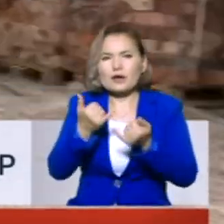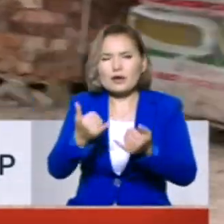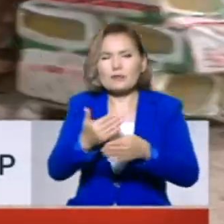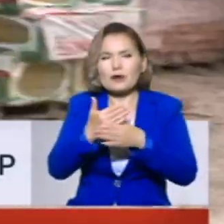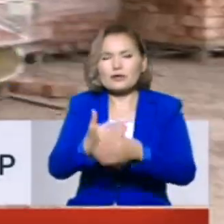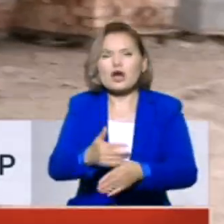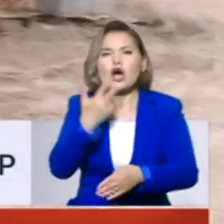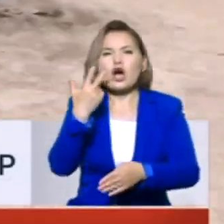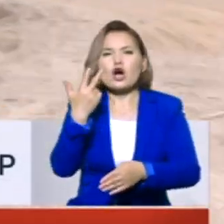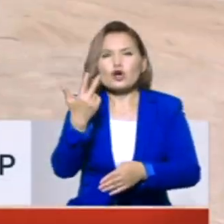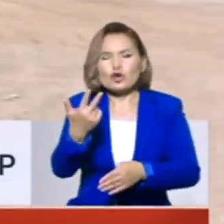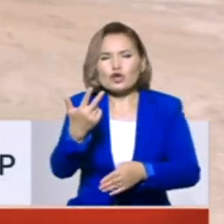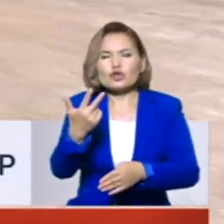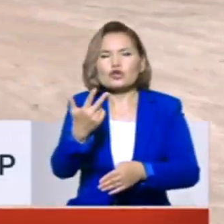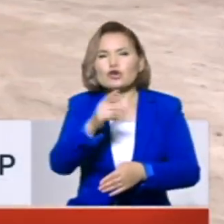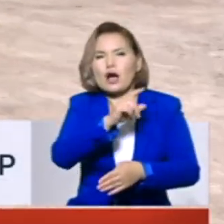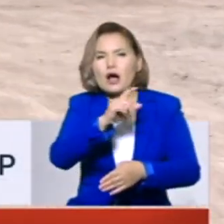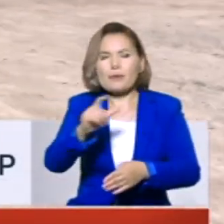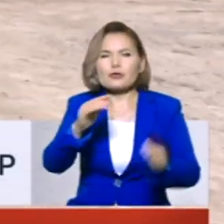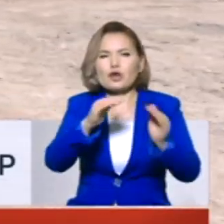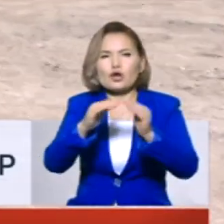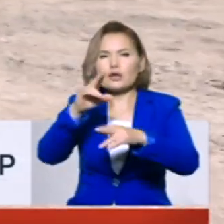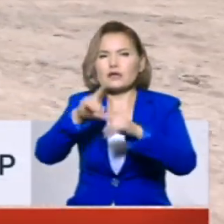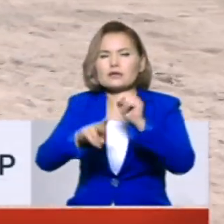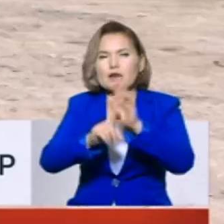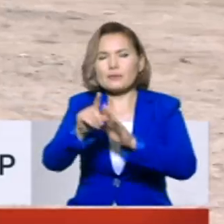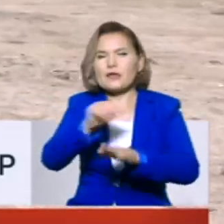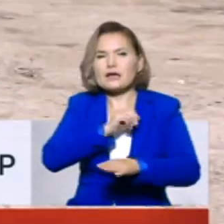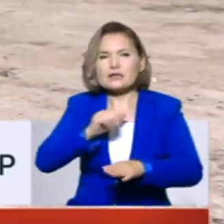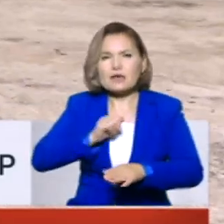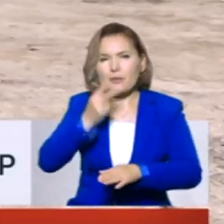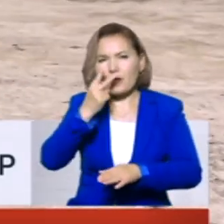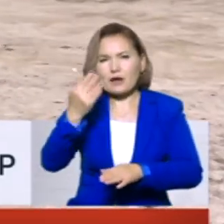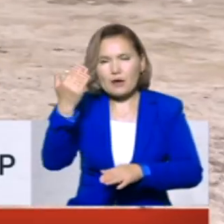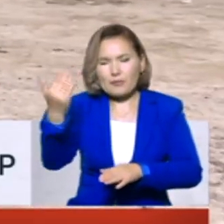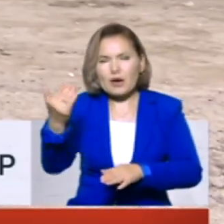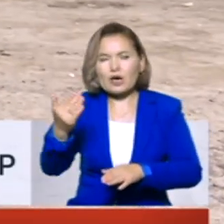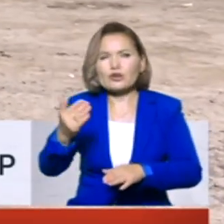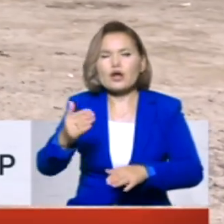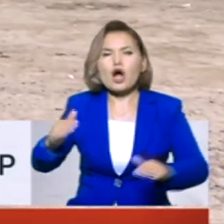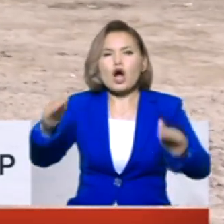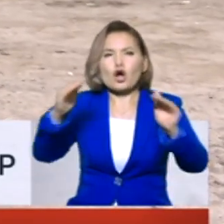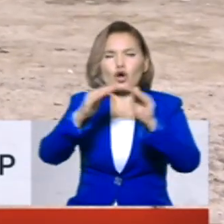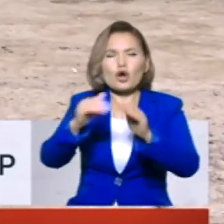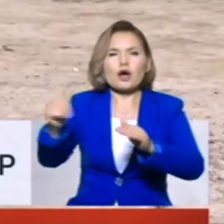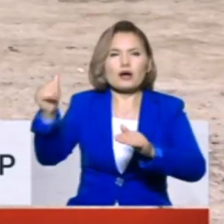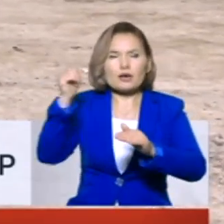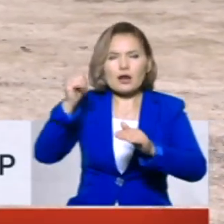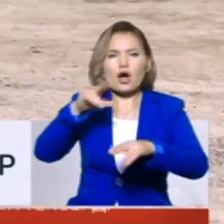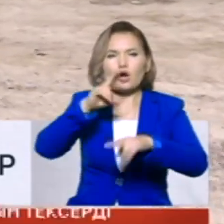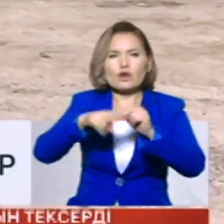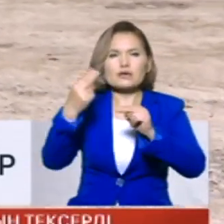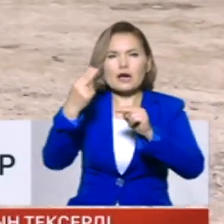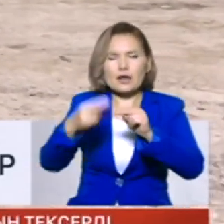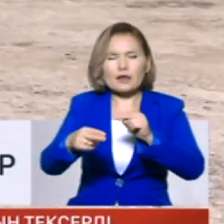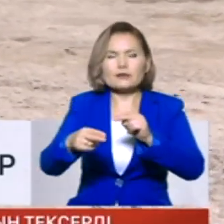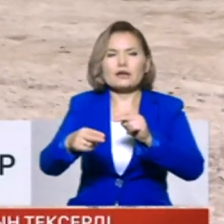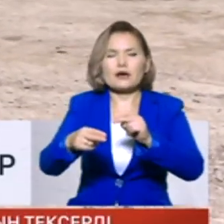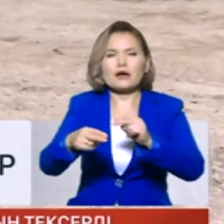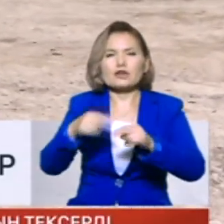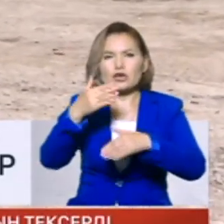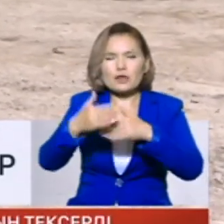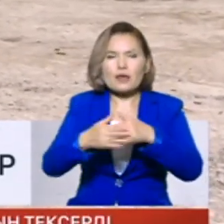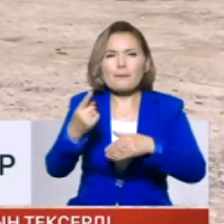үш көп қабатты тұрғын үй салынып жатыр. Көріп тұрғандарыңыздай, нысан құрылысы аяқталуға жақын, 1 тамыздан